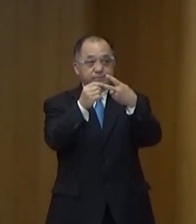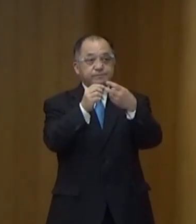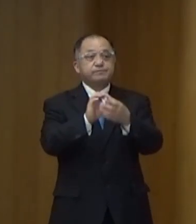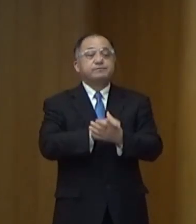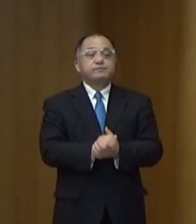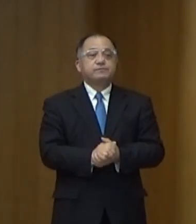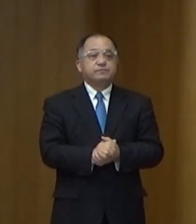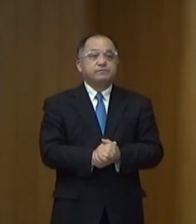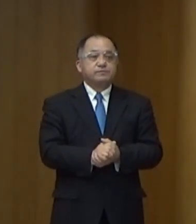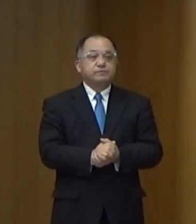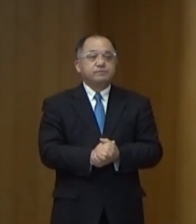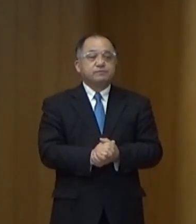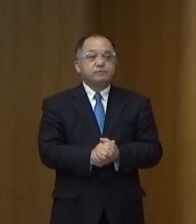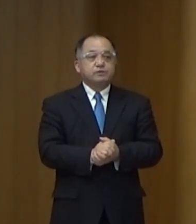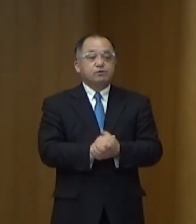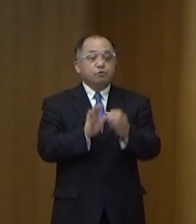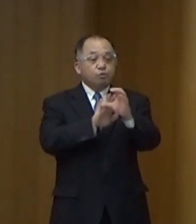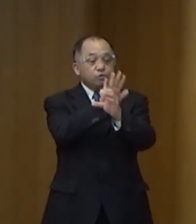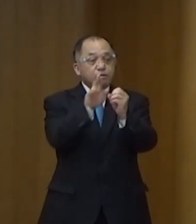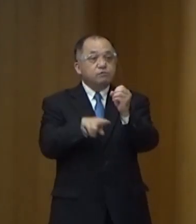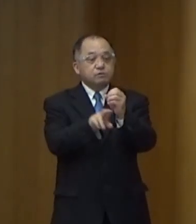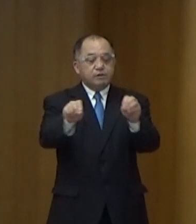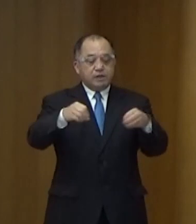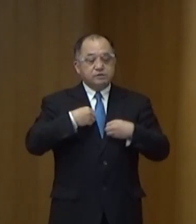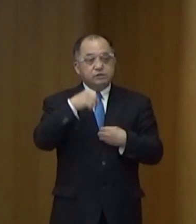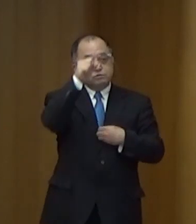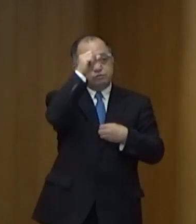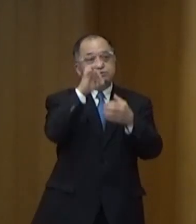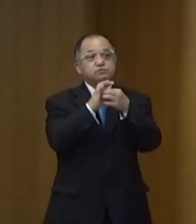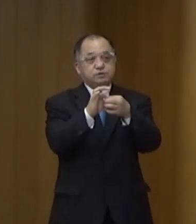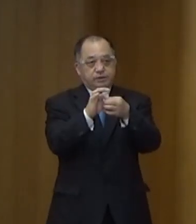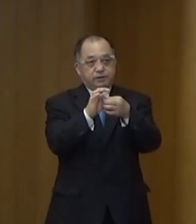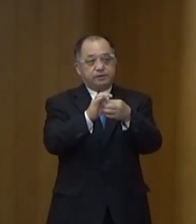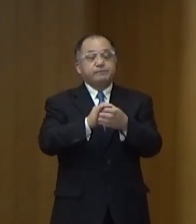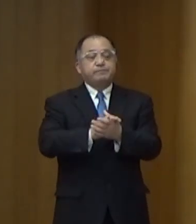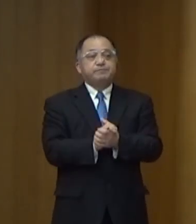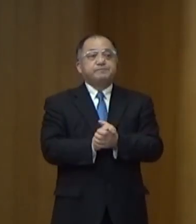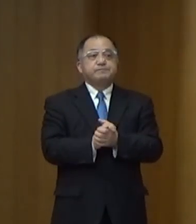。新型コロナウイルス感染症についてでございます。